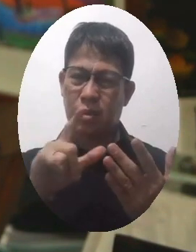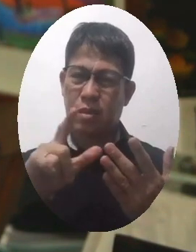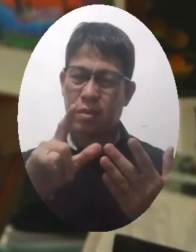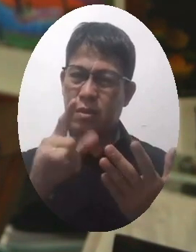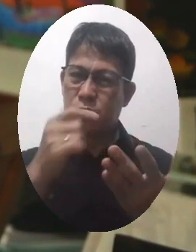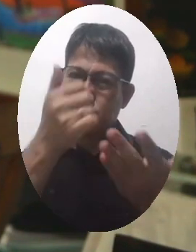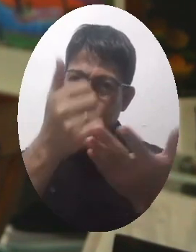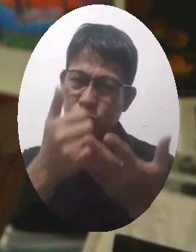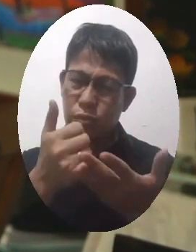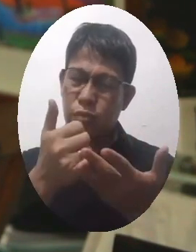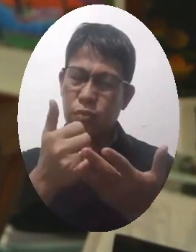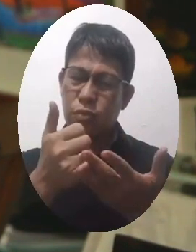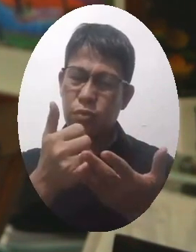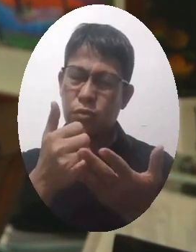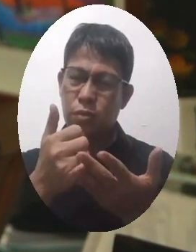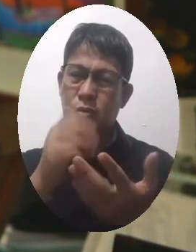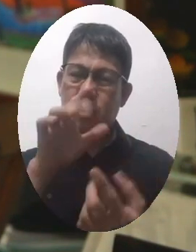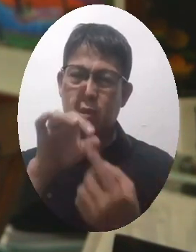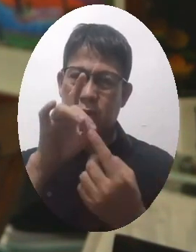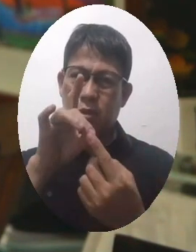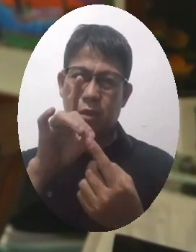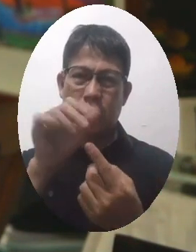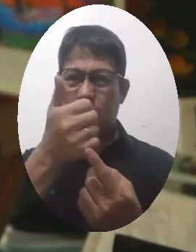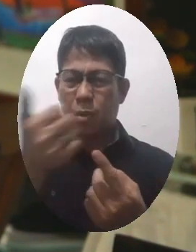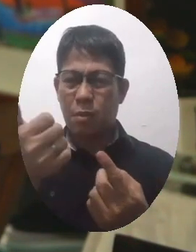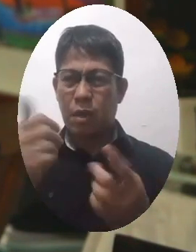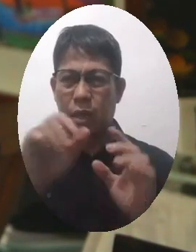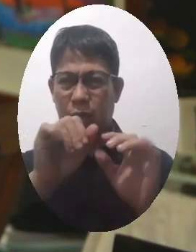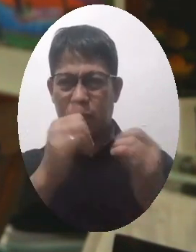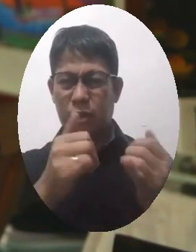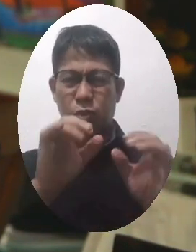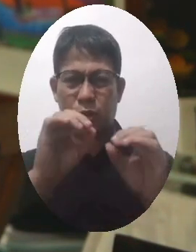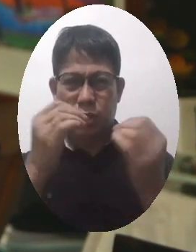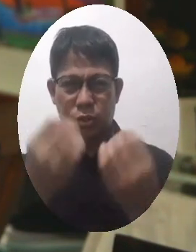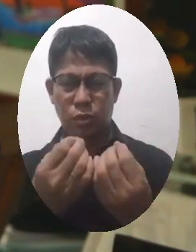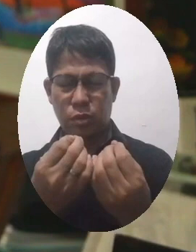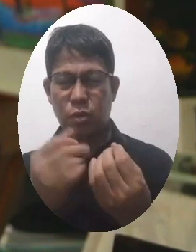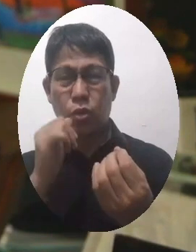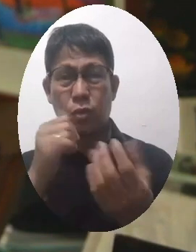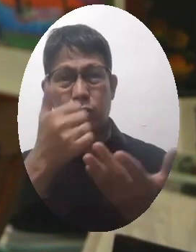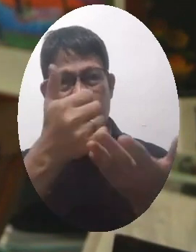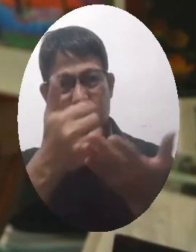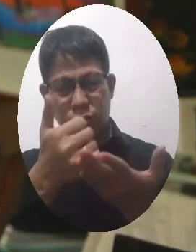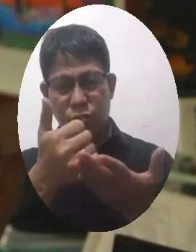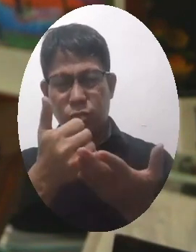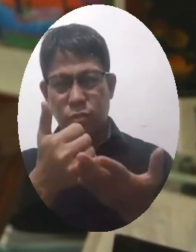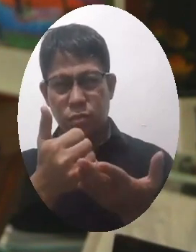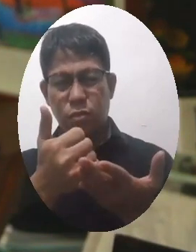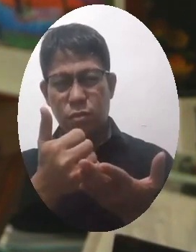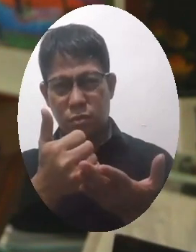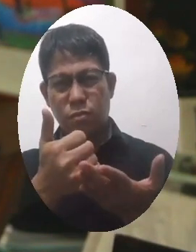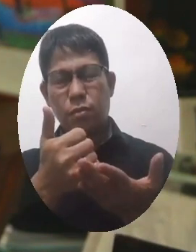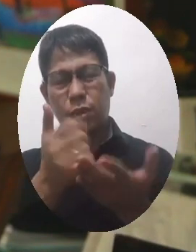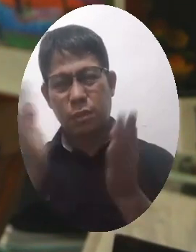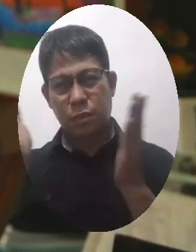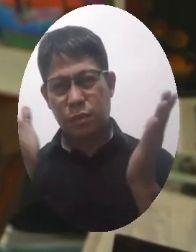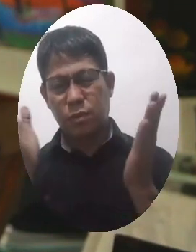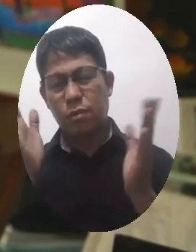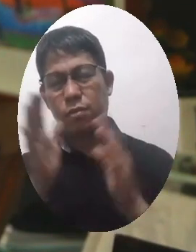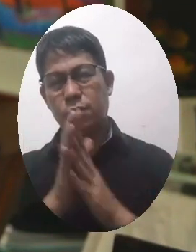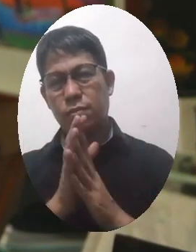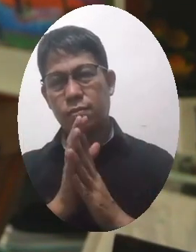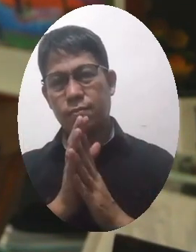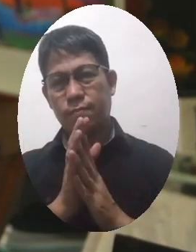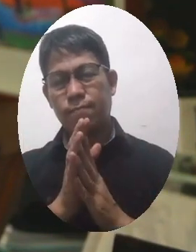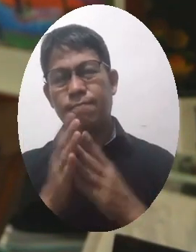tayo sa lahat ng mga nagbibigay ng donasyon, lalo na sa iba pa mga ahensya at organisasyon na katulong natin sa pagbibigay ng